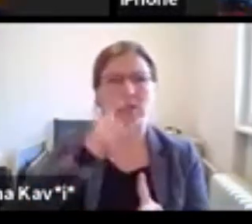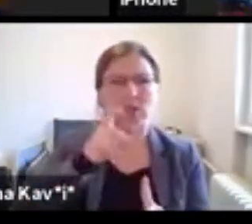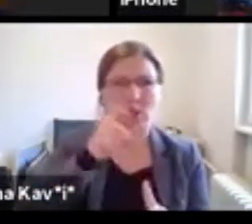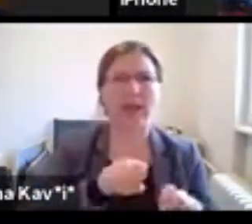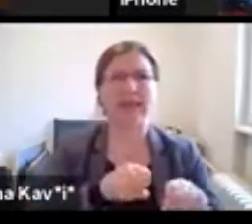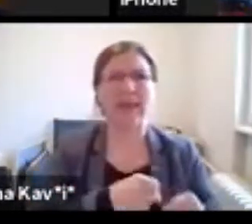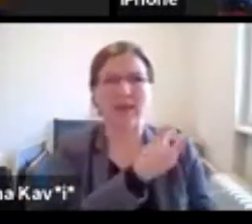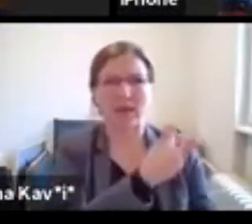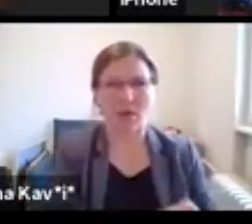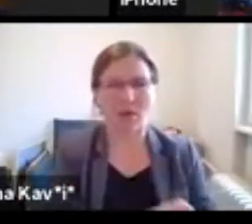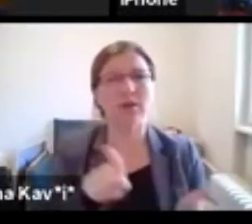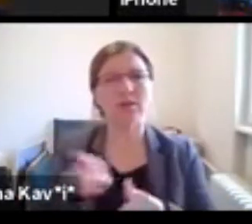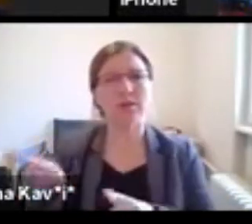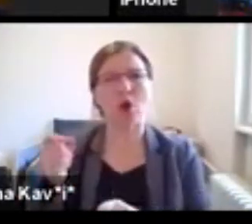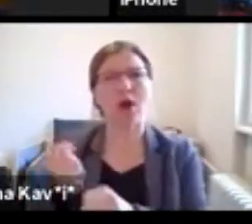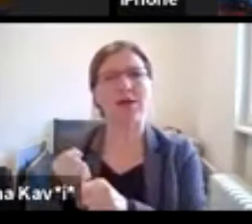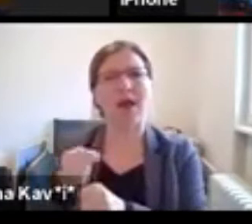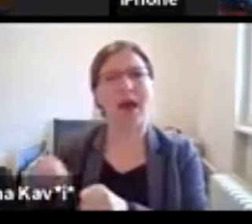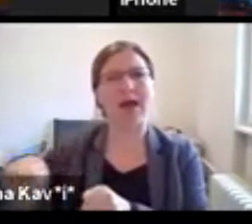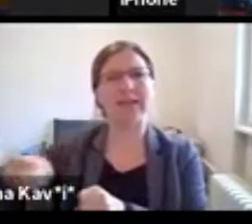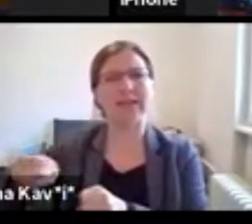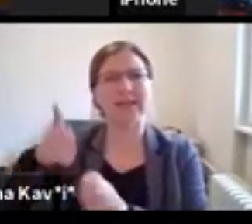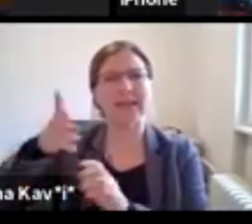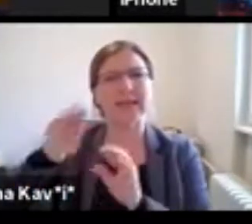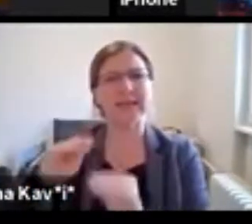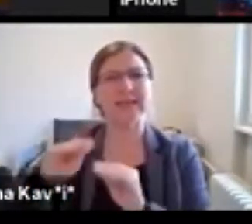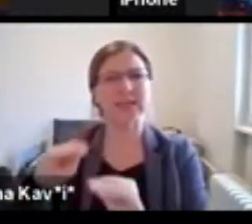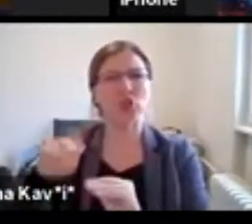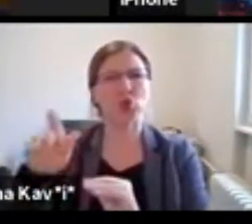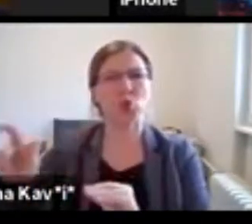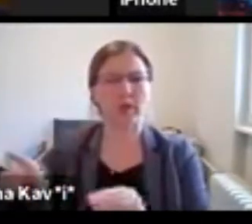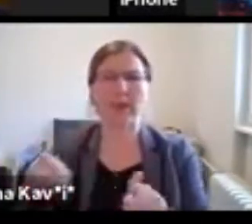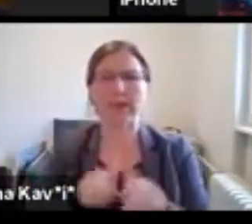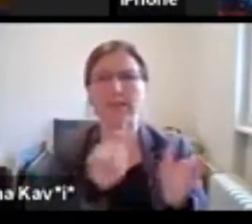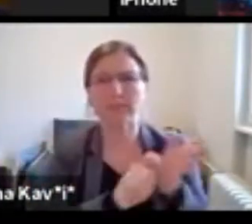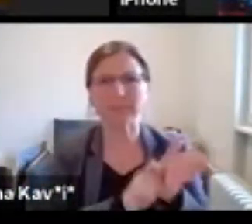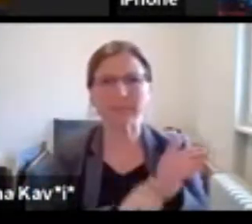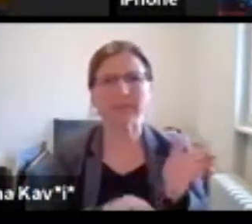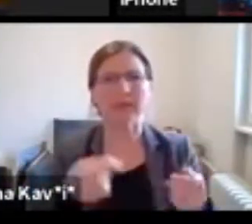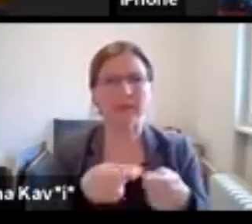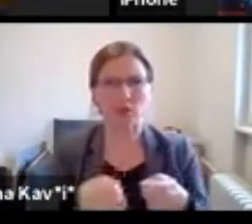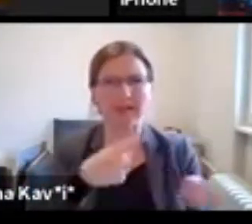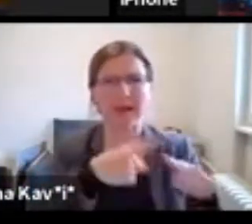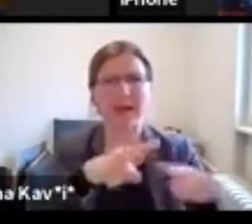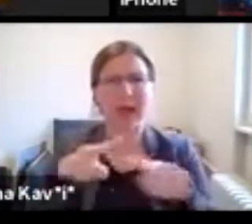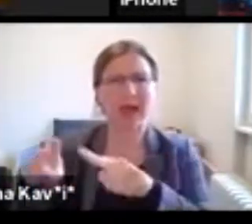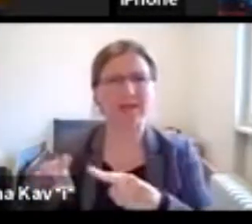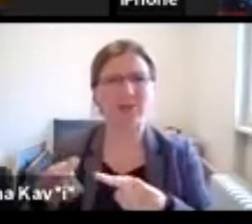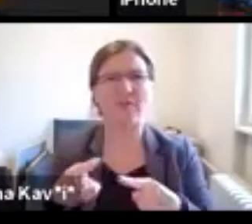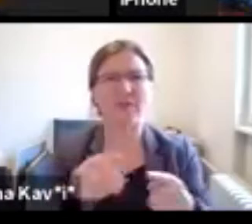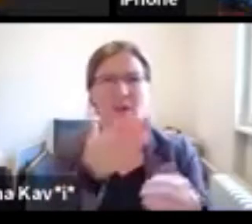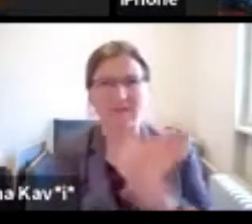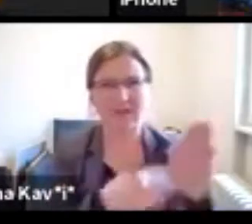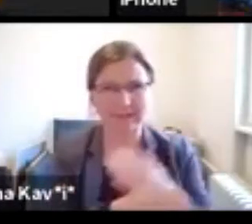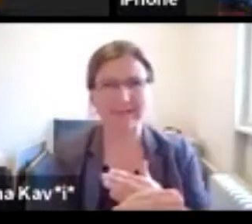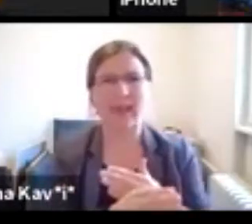i radni instruktori. Poteškoće s kojima se susreću osobe s različitim vrstama invaliditeta, s različitim